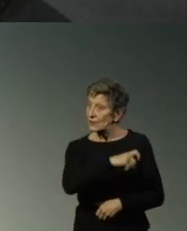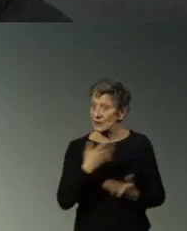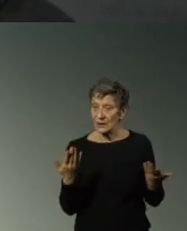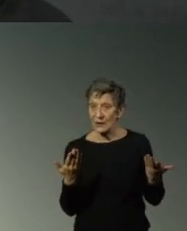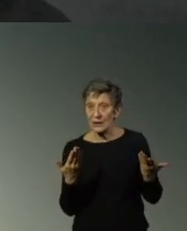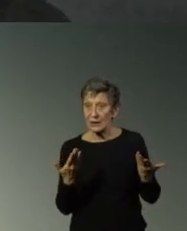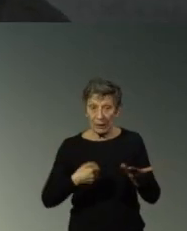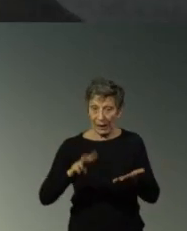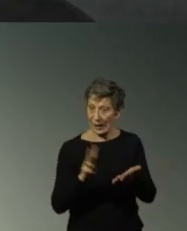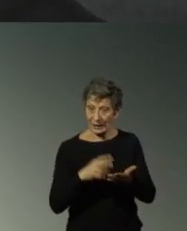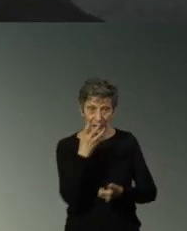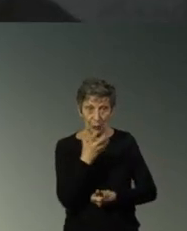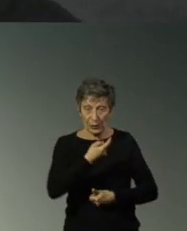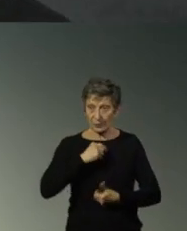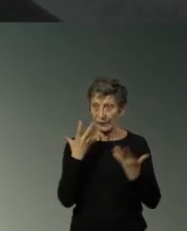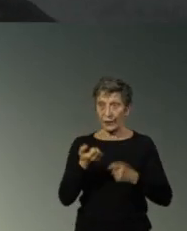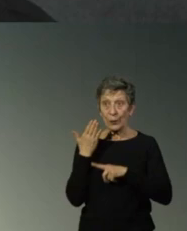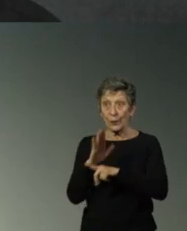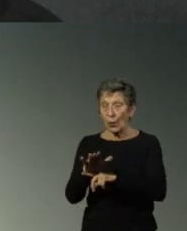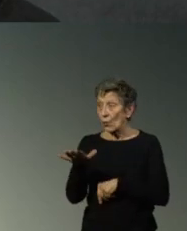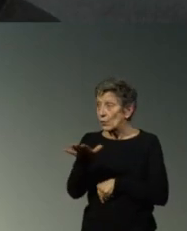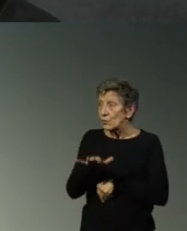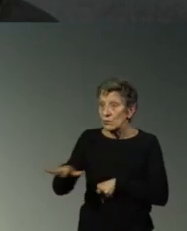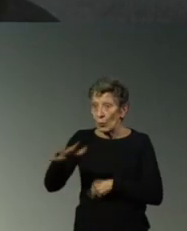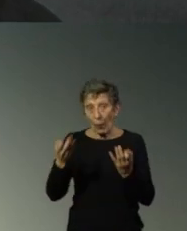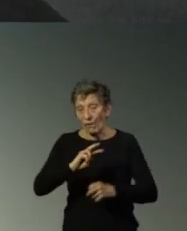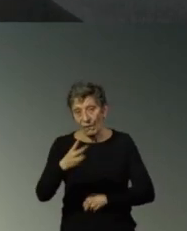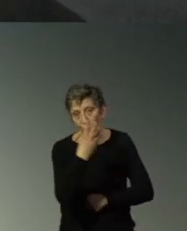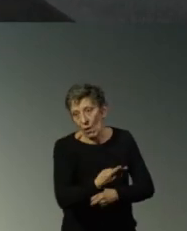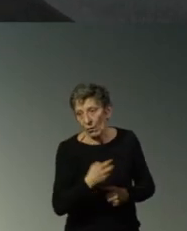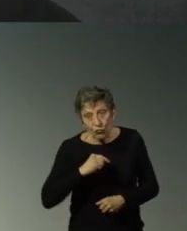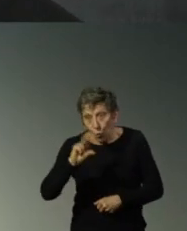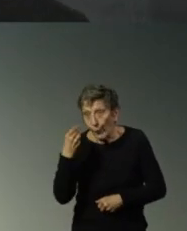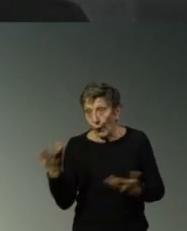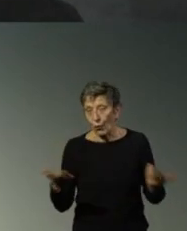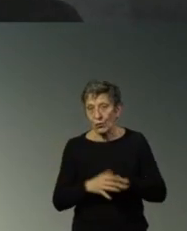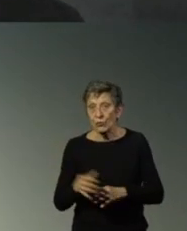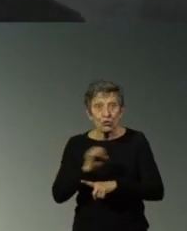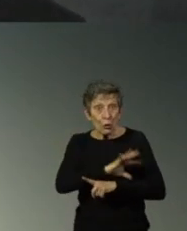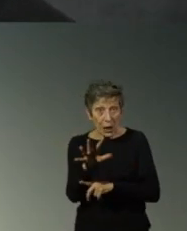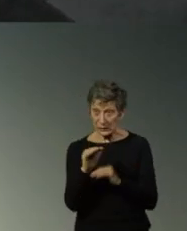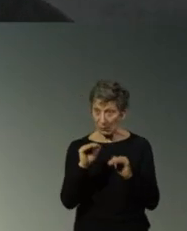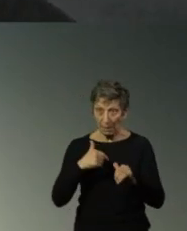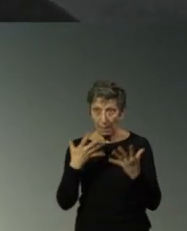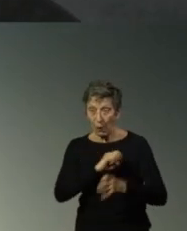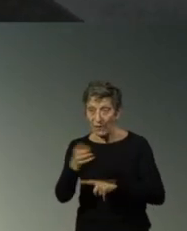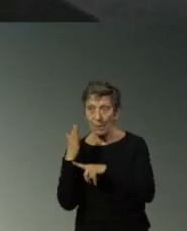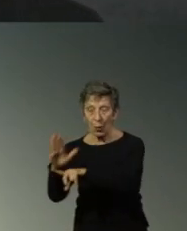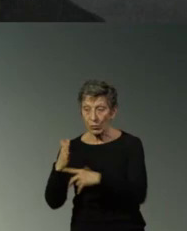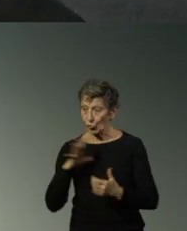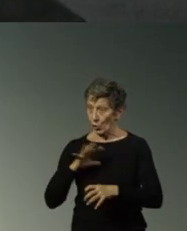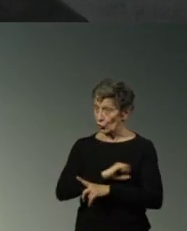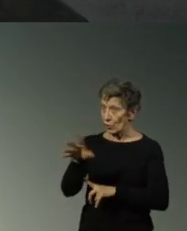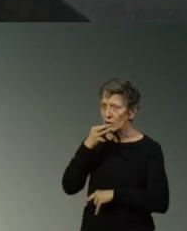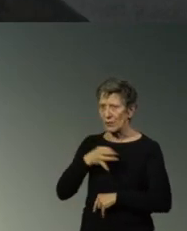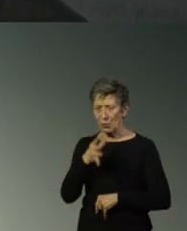sordide, qu'on essaie de montrer, beaucoup de gens, et c'est complètement compréhensible, n'ont pas envie de la voir. Donc, y compris des journalistes d'ailleurs, n'ont pas envie de la montrer. Et ça, beaucoup de nos journalistes m'ont dit, mais on ne